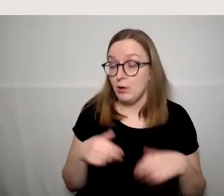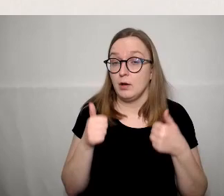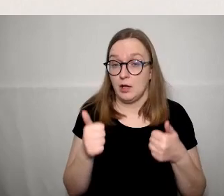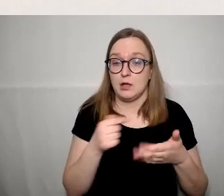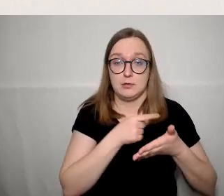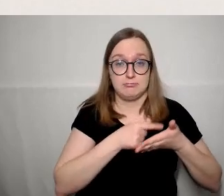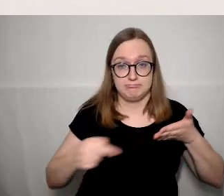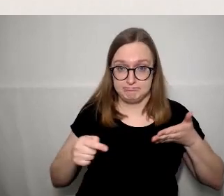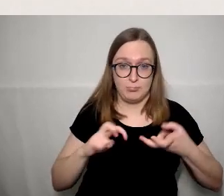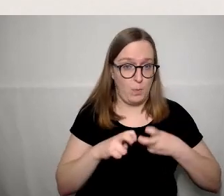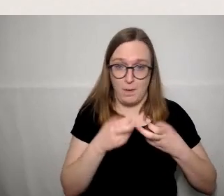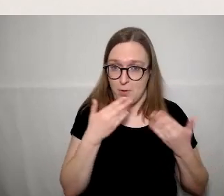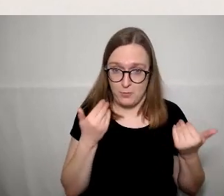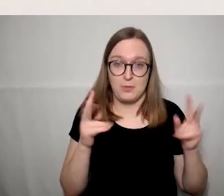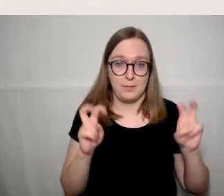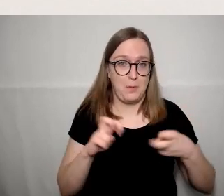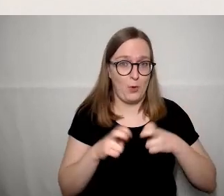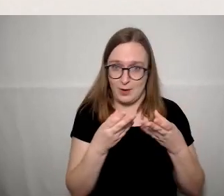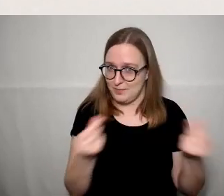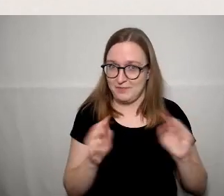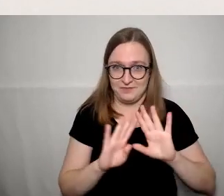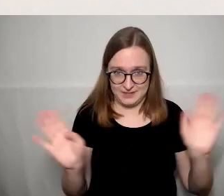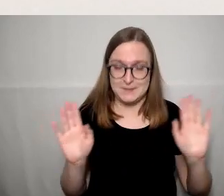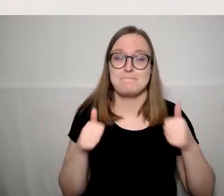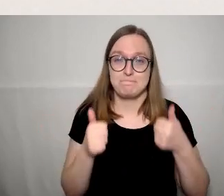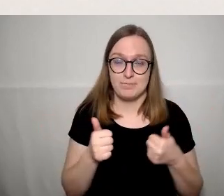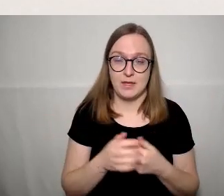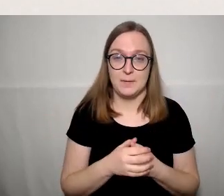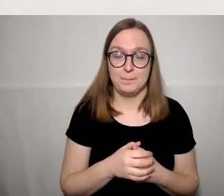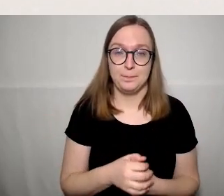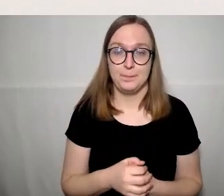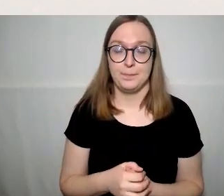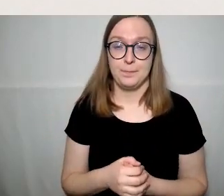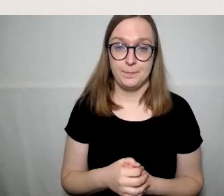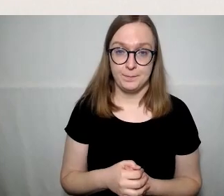braukiam problemą, nes nebėra problemos. Ir